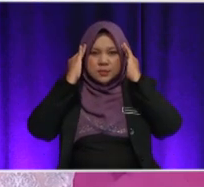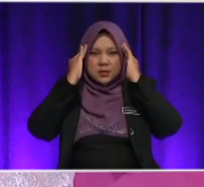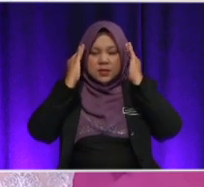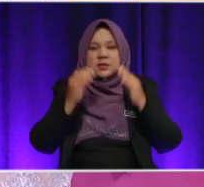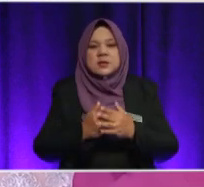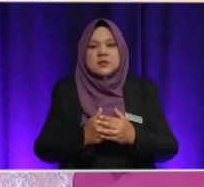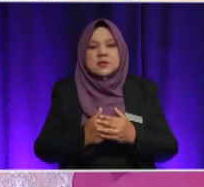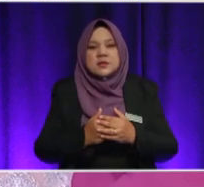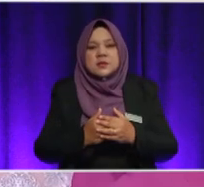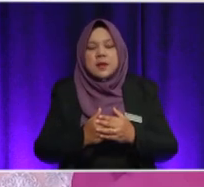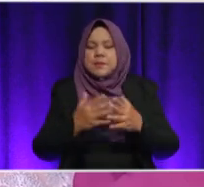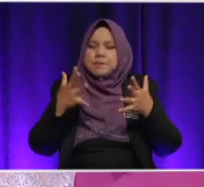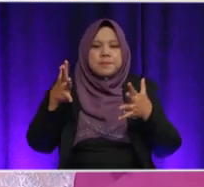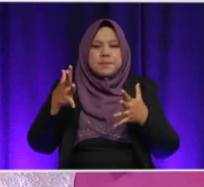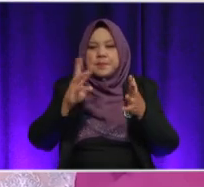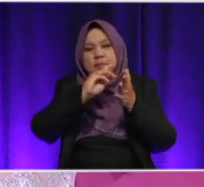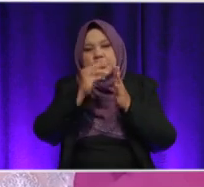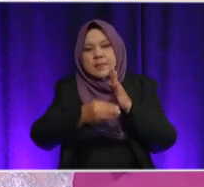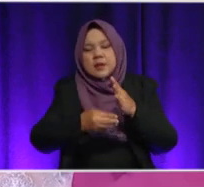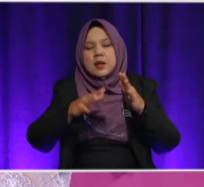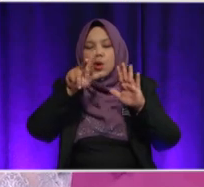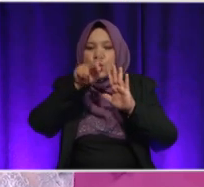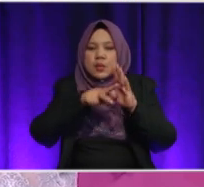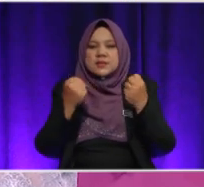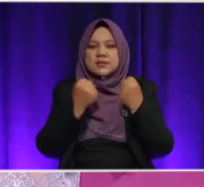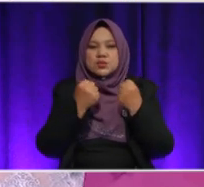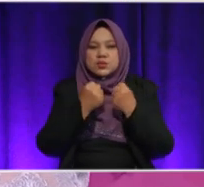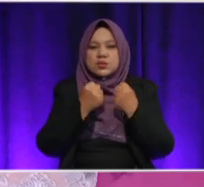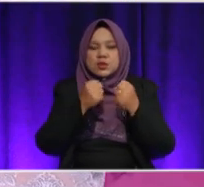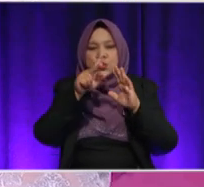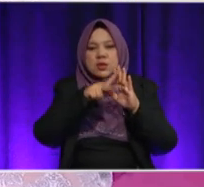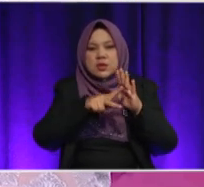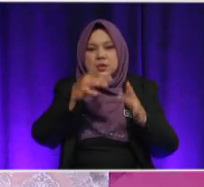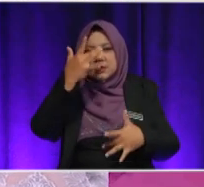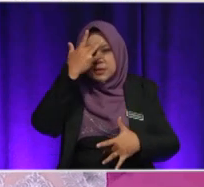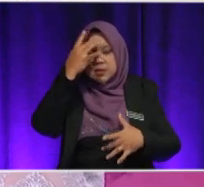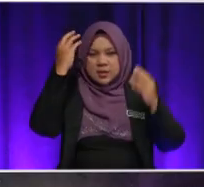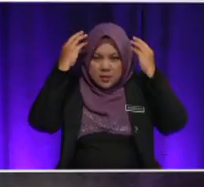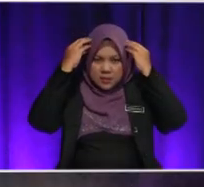Iyalah selama beberapa menit ya kamu menyejukkan dan melegukan sakit kepala